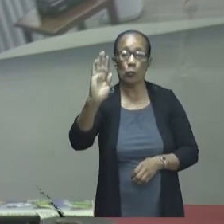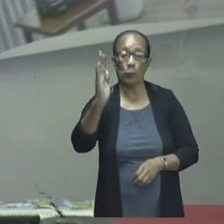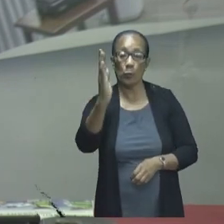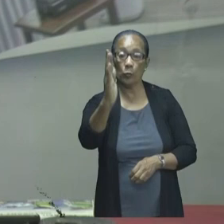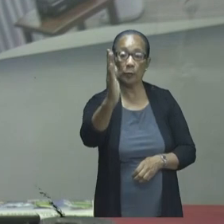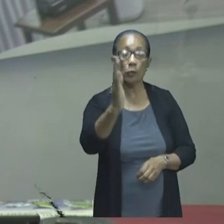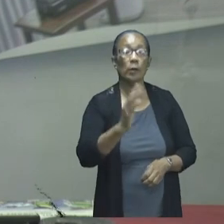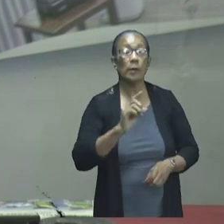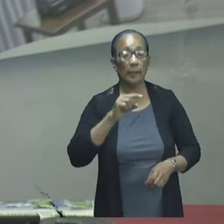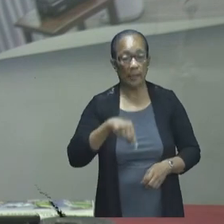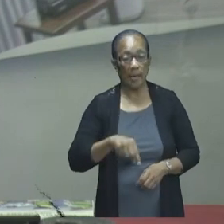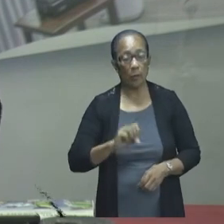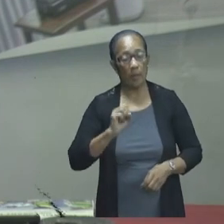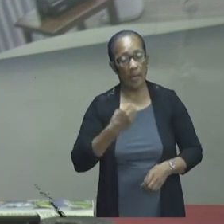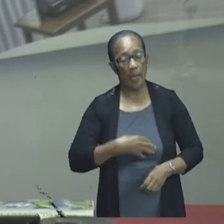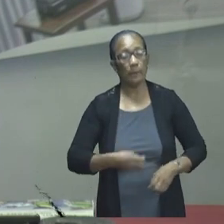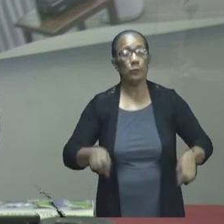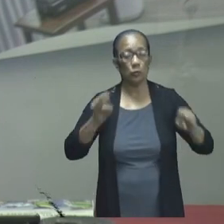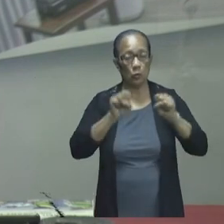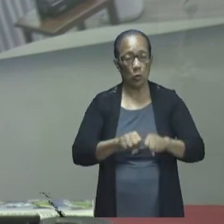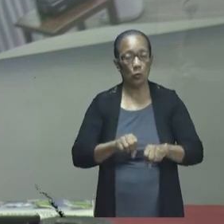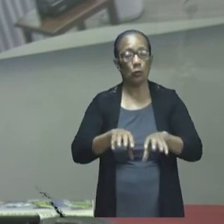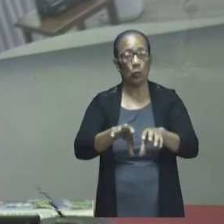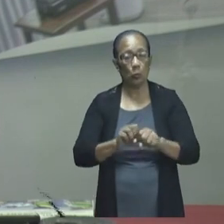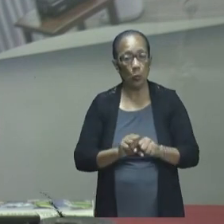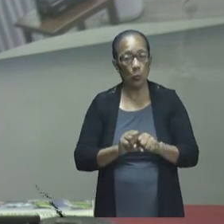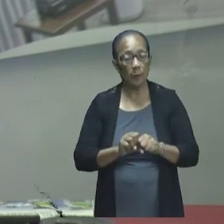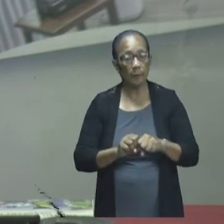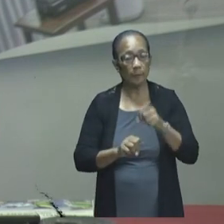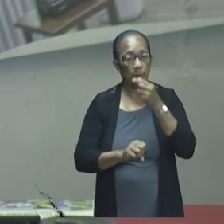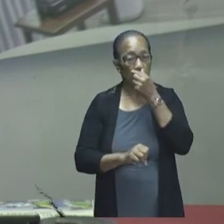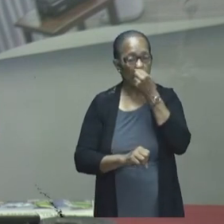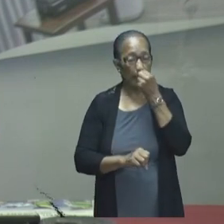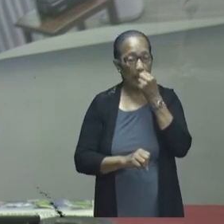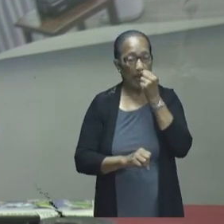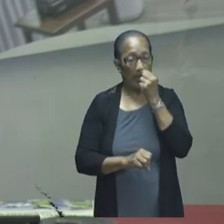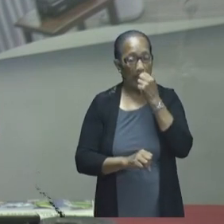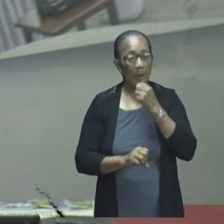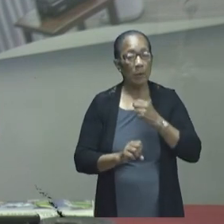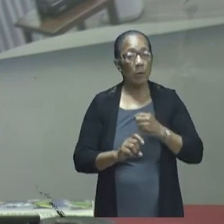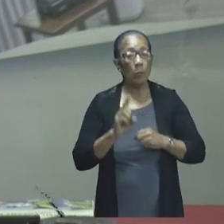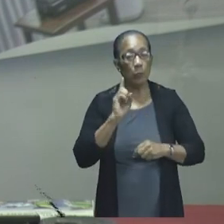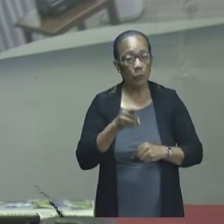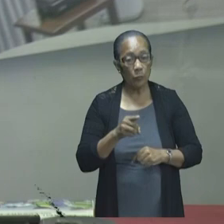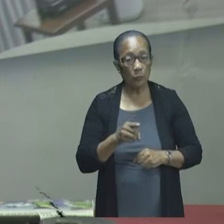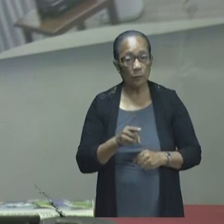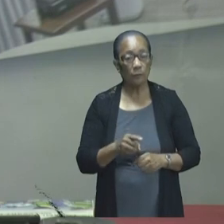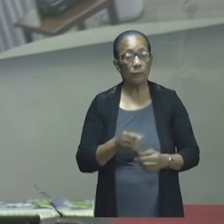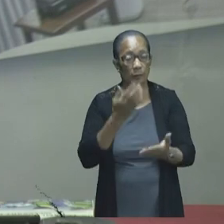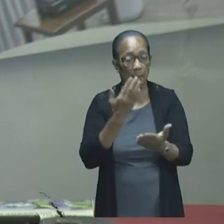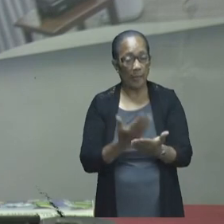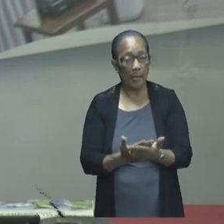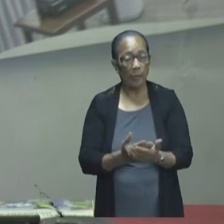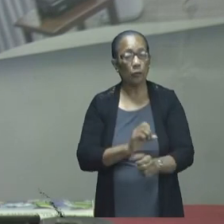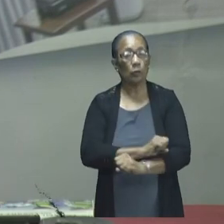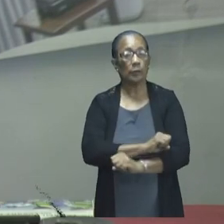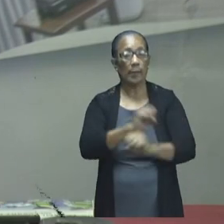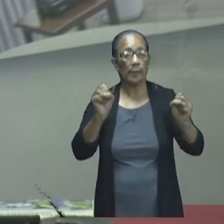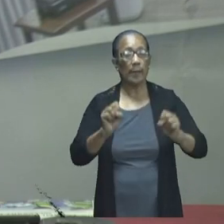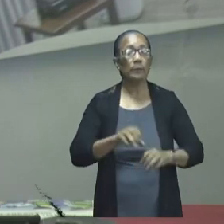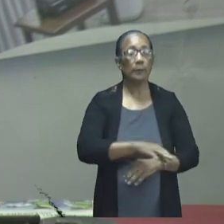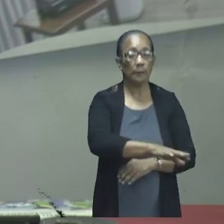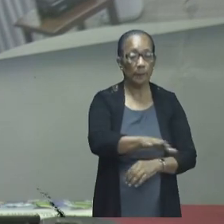dat besluit te komen als je eenmaal het verklaart hebt dat de rampgebied dat zijn allemaal status en